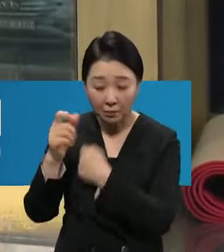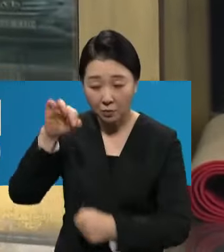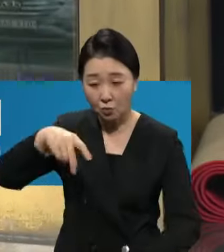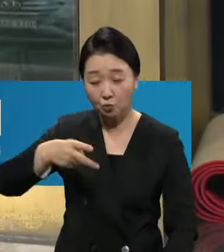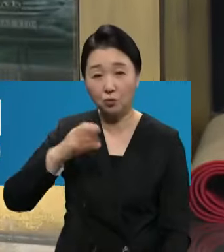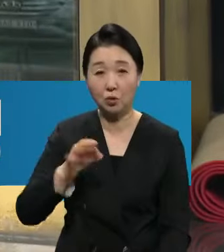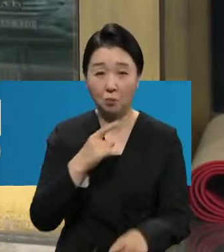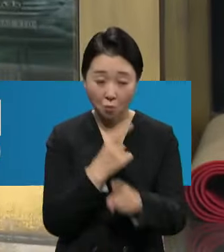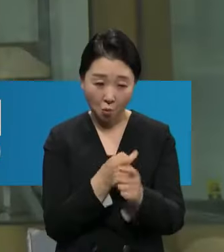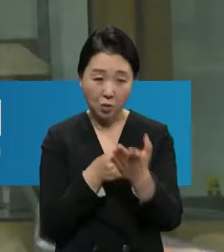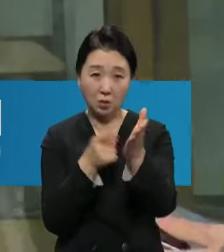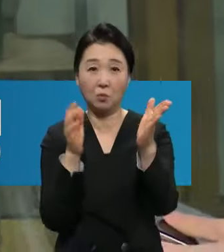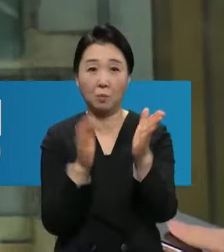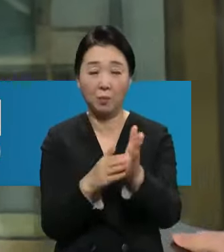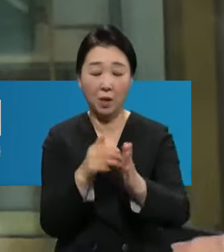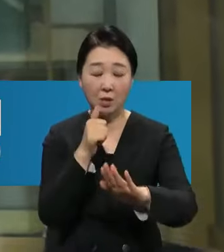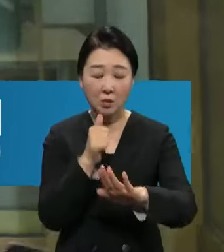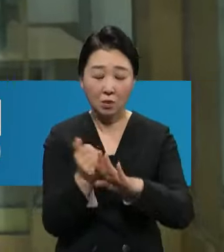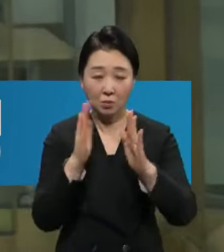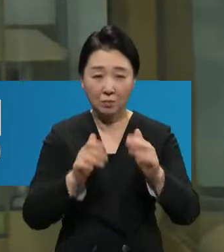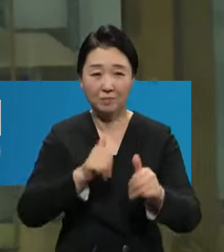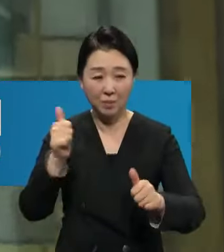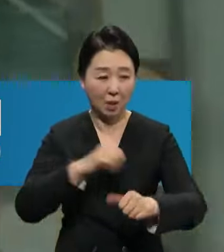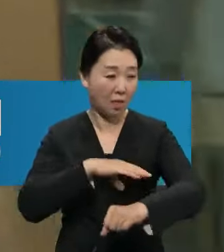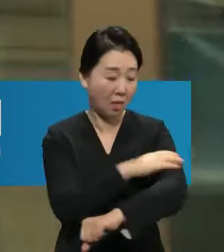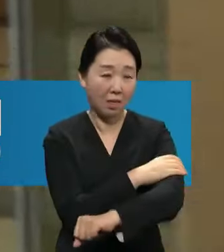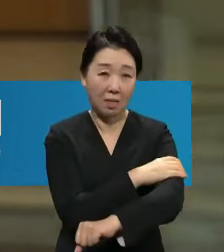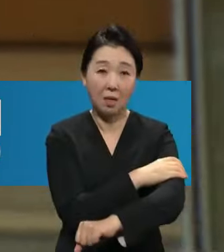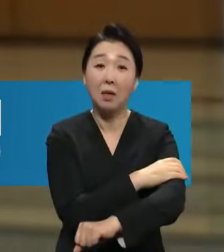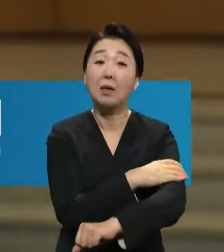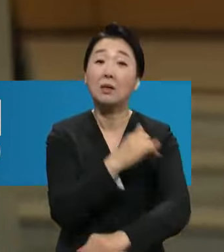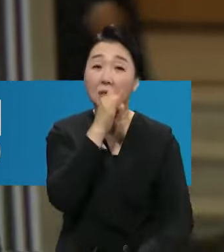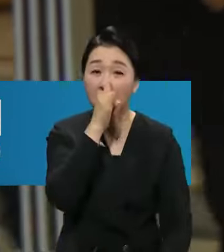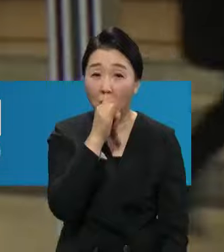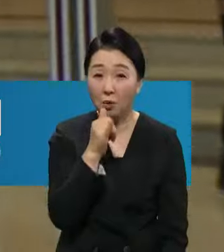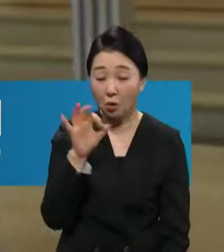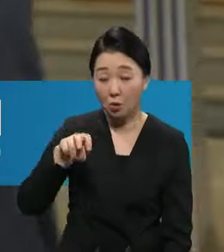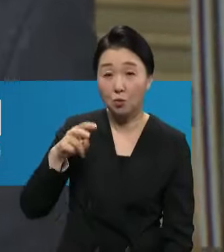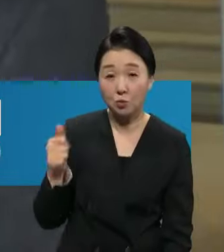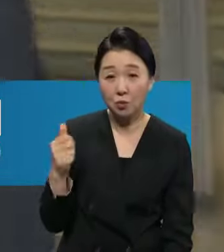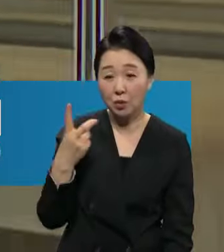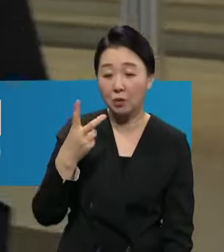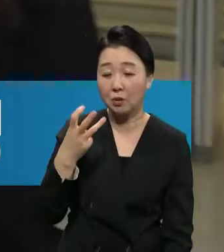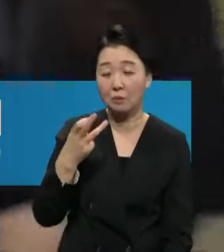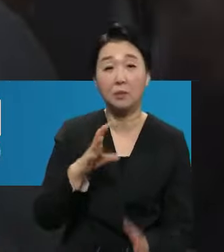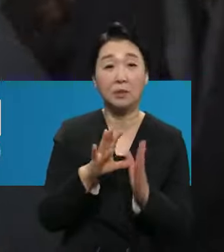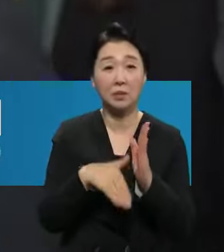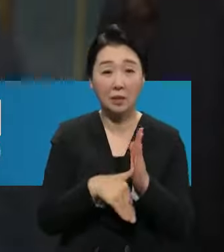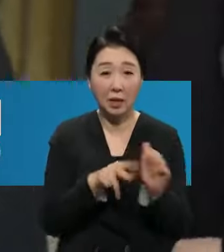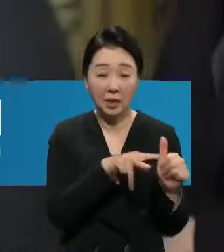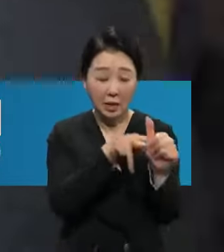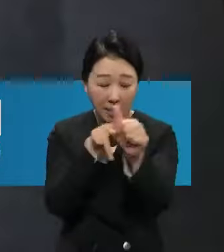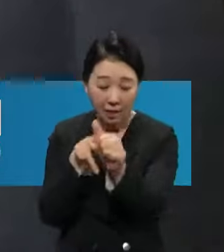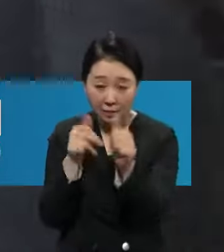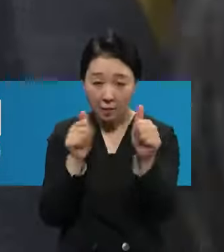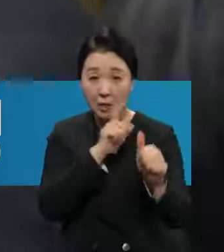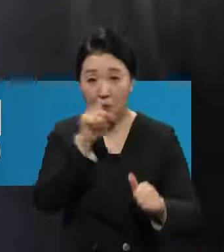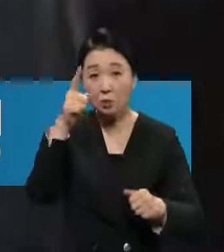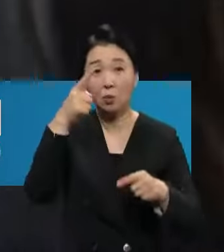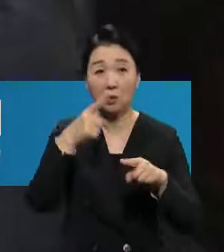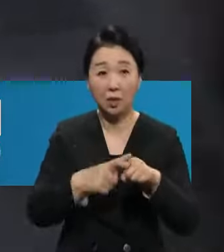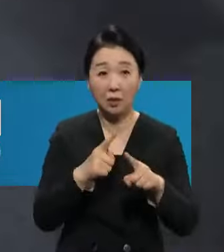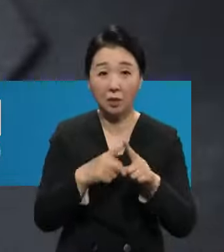보복 기소하며 공소권을 남용했다고 주장했습니다 유성 씨는 지난 2013년 간첩 혐의로 기소됐다가